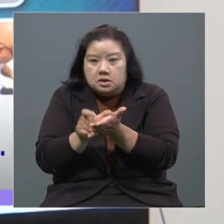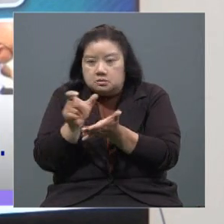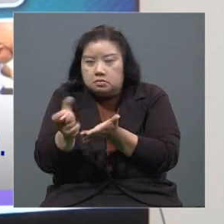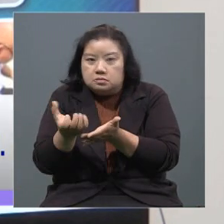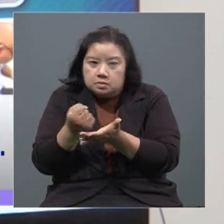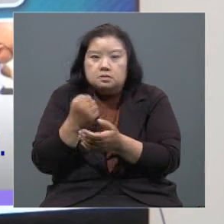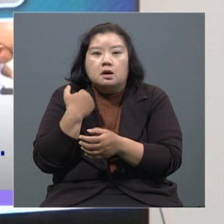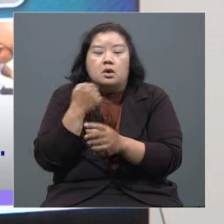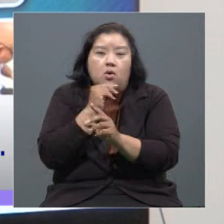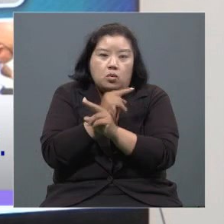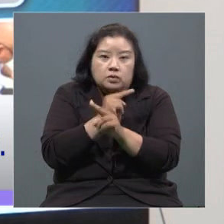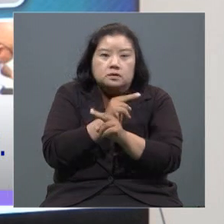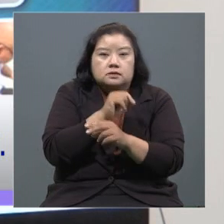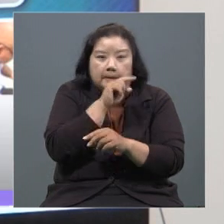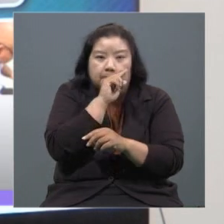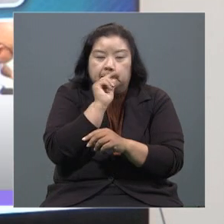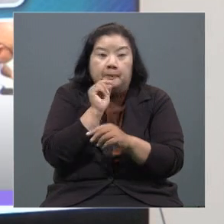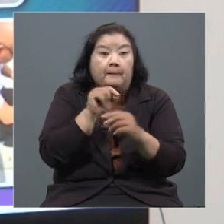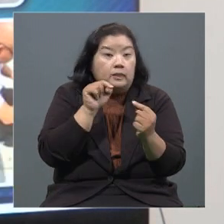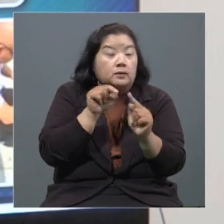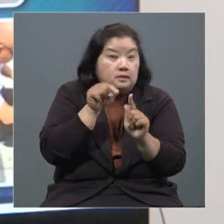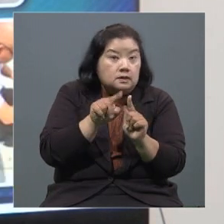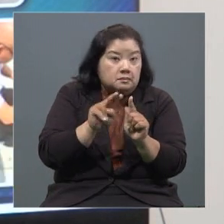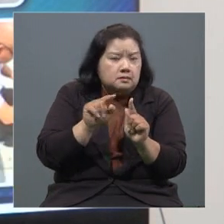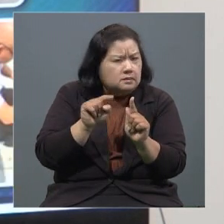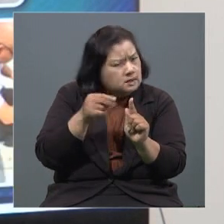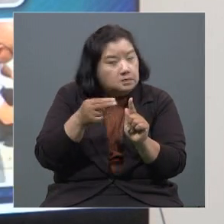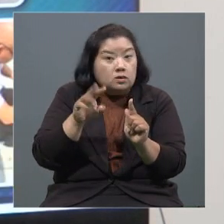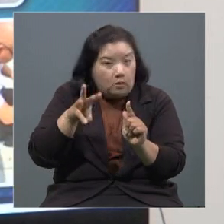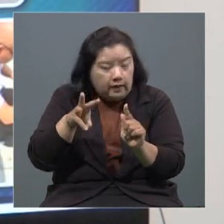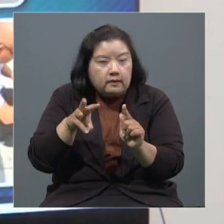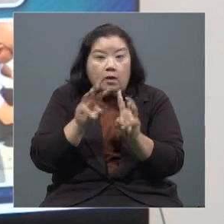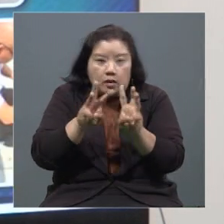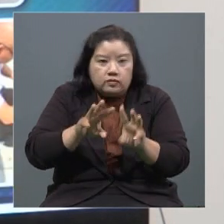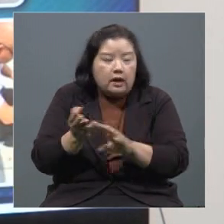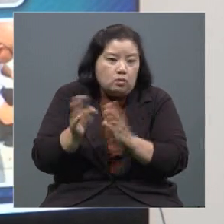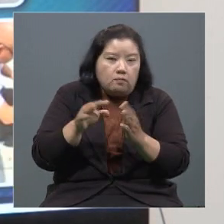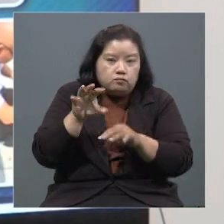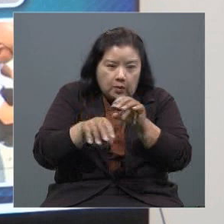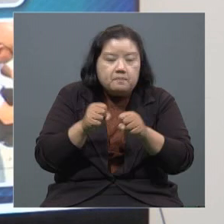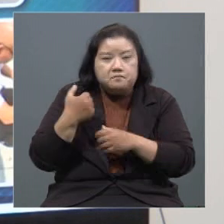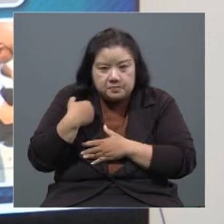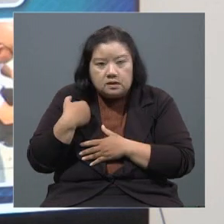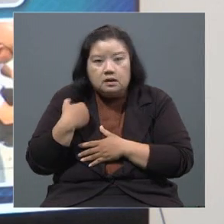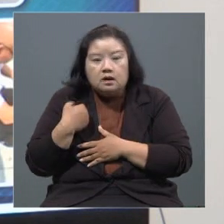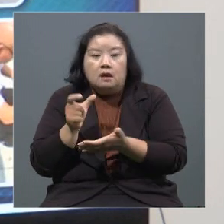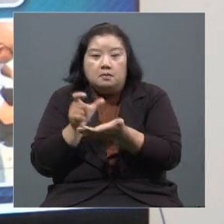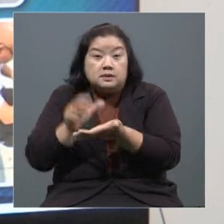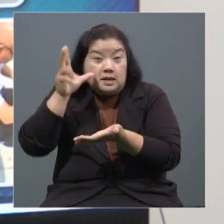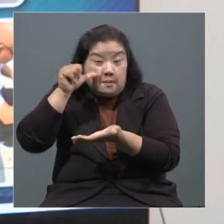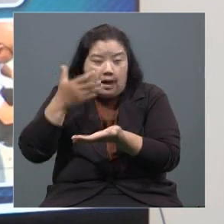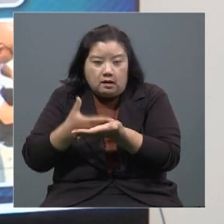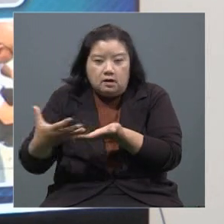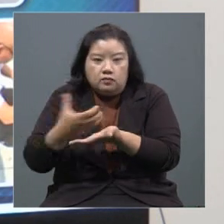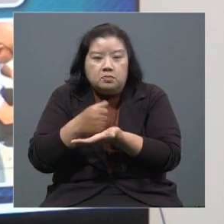เว็บไซต์ผิดกฎหมายทุกประเภทไปกว่า 16,000รายการปิดเว็บพนันออนไลน์ไปกว่า 6,000รายการระงับบัญชีม้าไปได้ 700,000